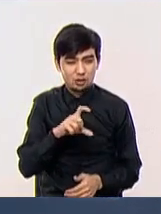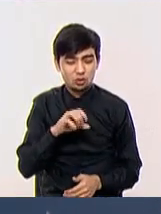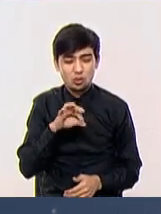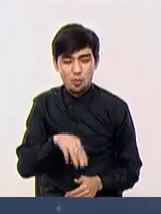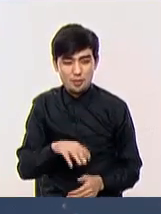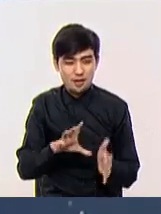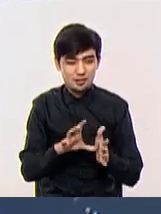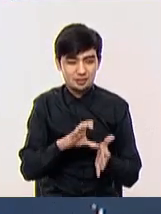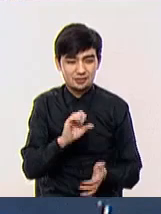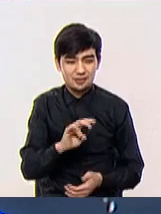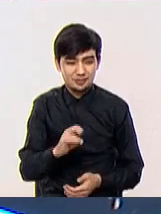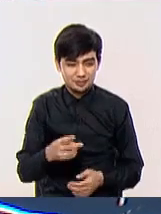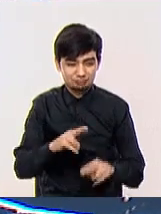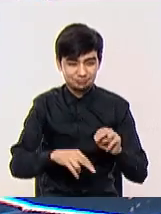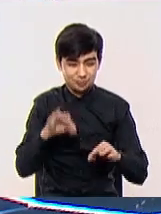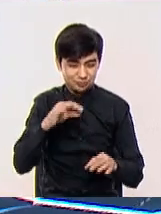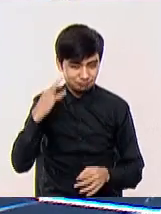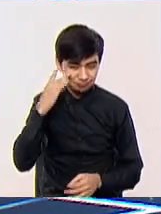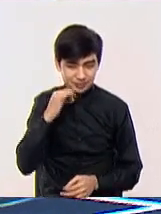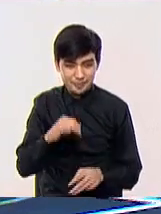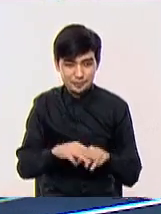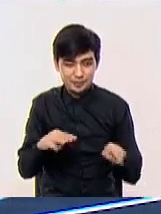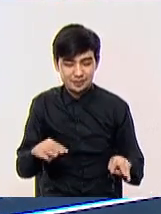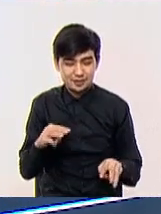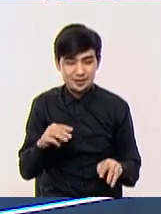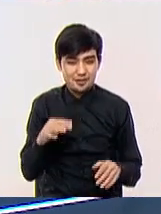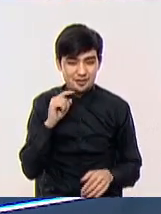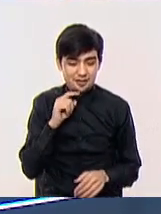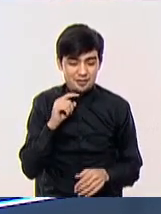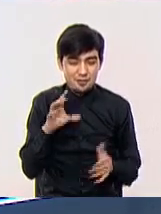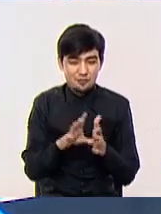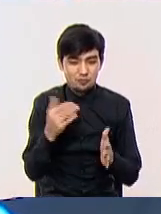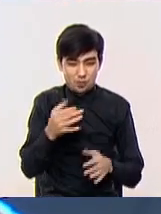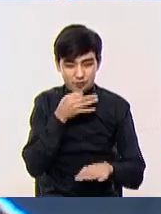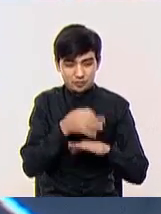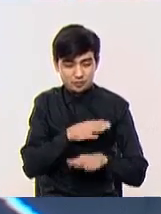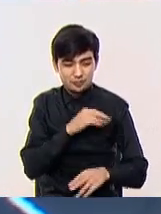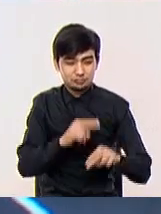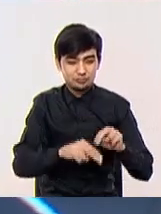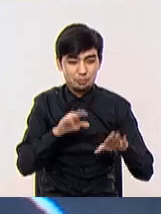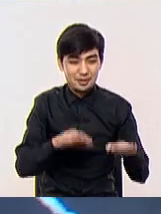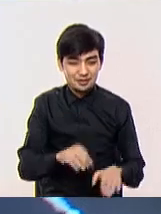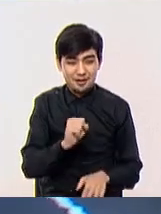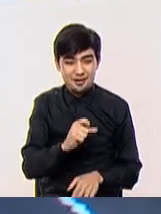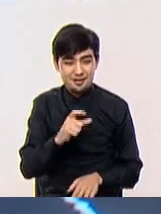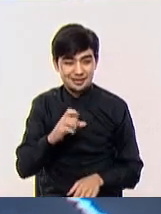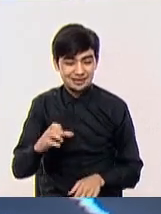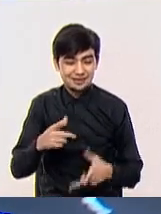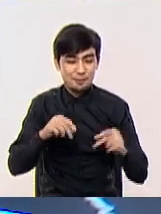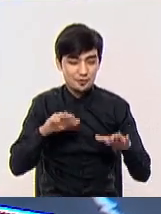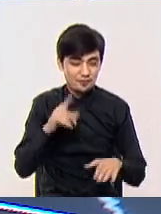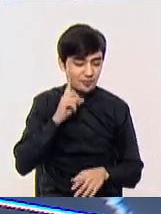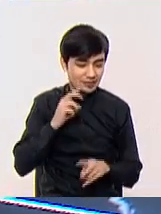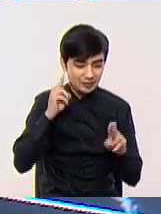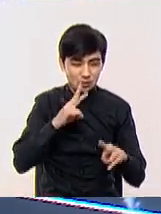такое предположение высказал сегодня министр энергетики було так чуваков место сооружения с еще не определили но уже сейчас